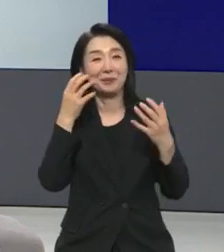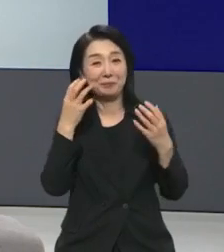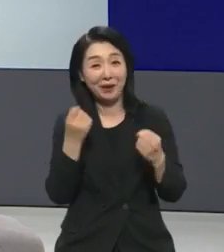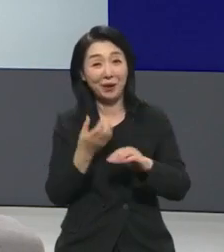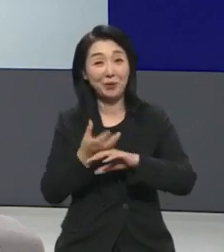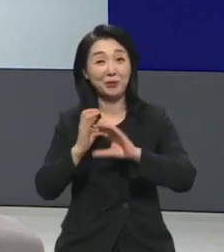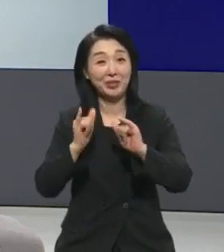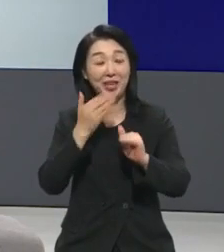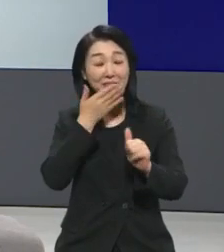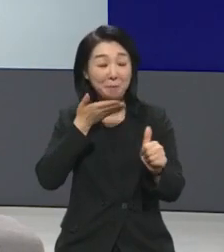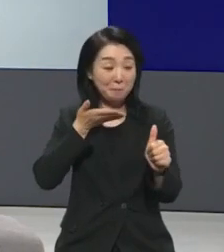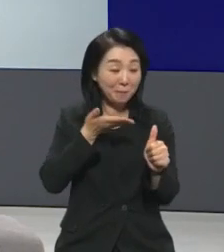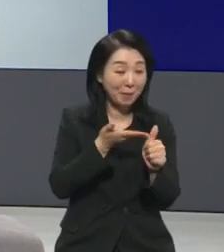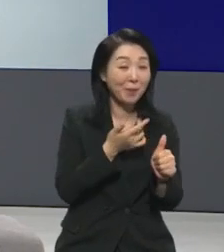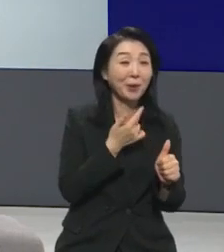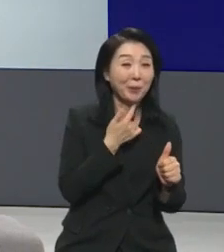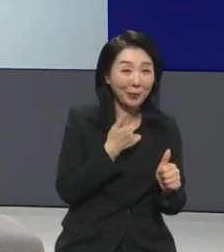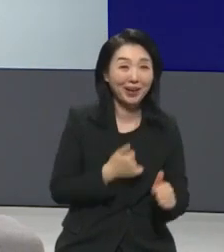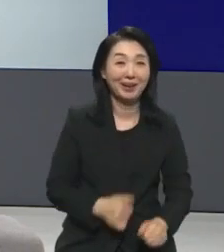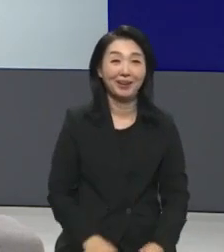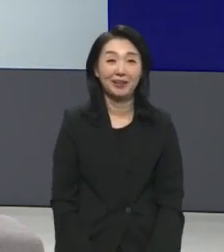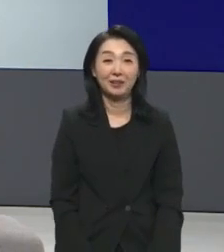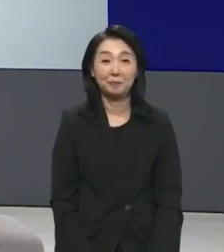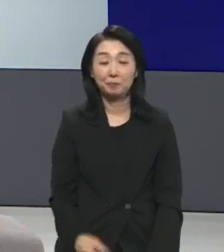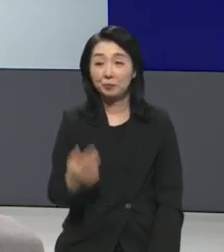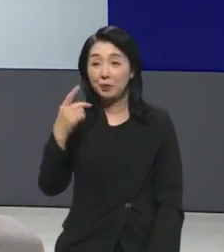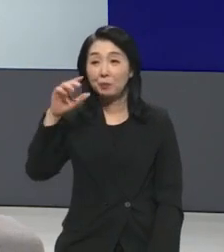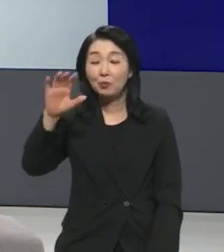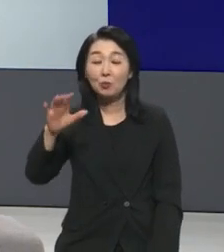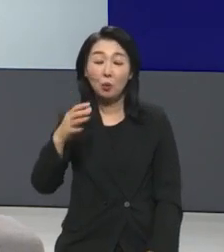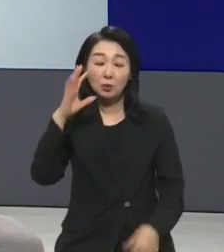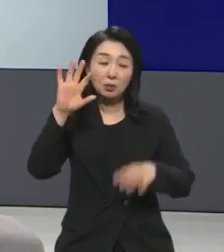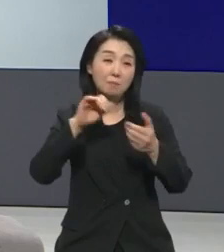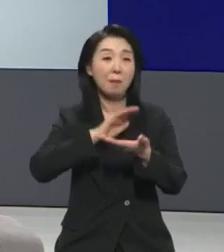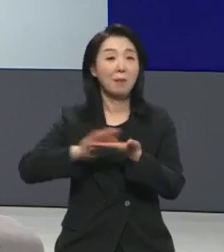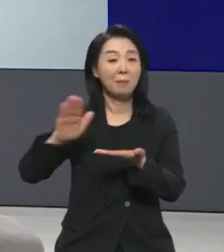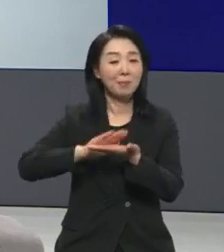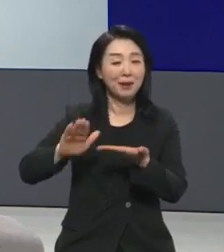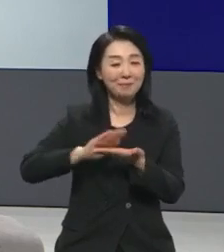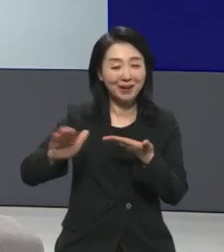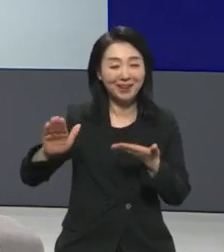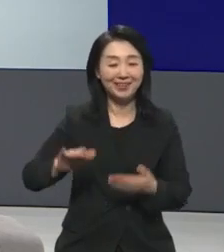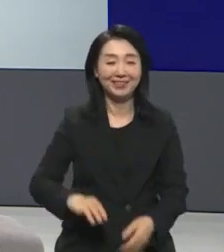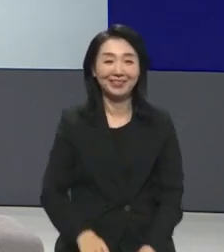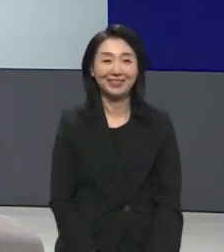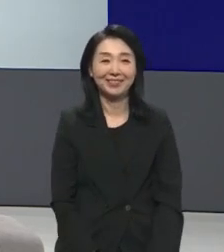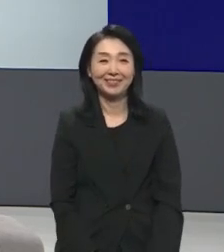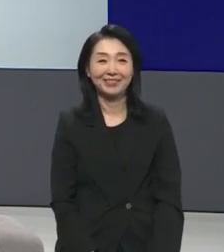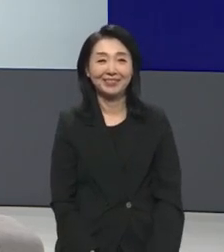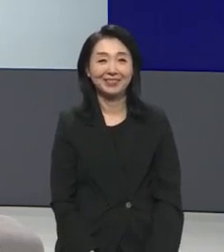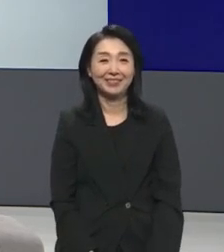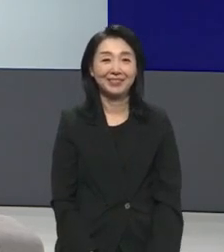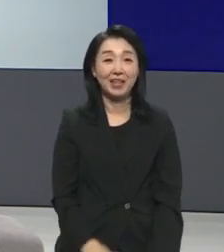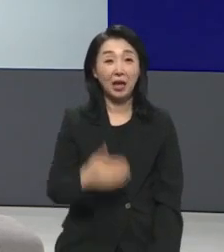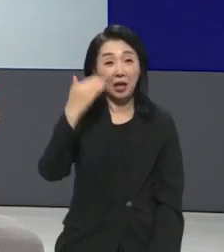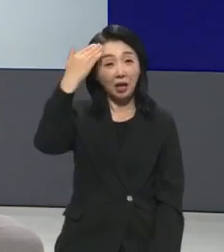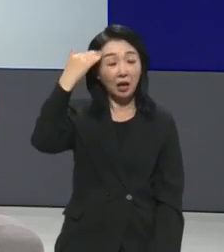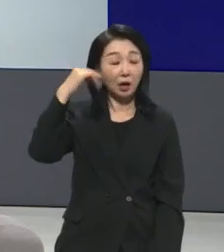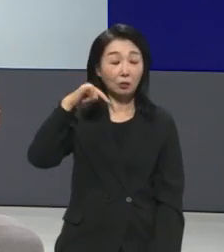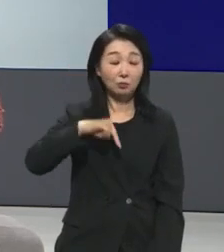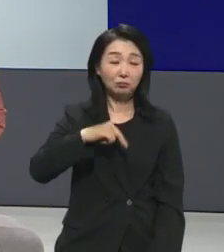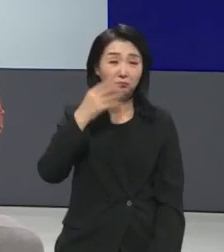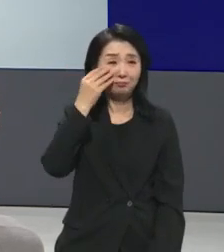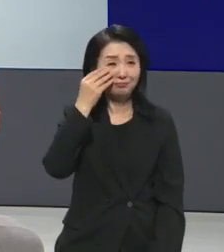외국인들한테 김밥을 먹여봤습니다. 요새 미국에서 품절되고 난리래요. 네. 맞아요, 맞아요, 맞아요. 맞습니다. 사실 우리나라에서는